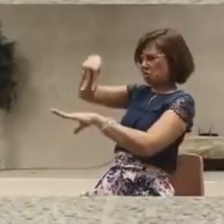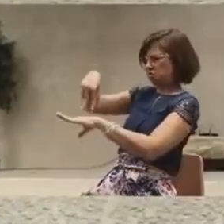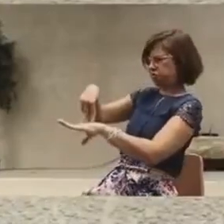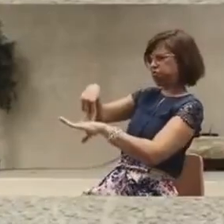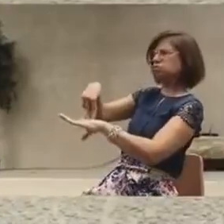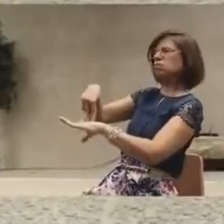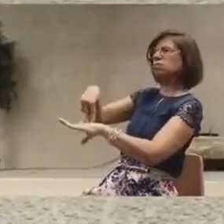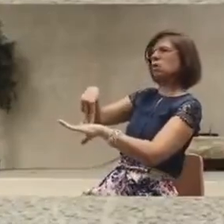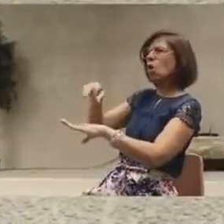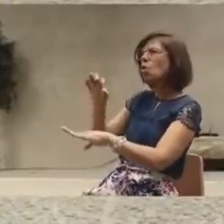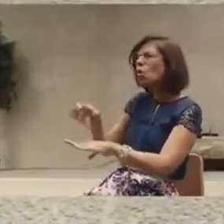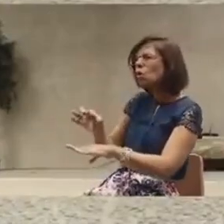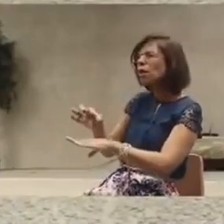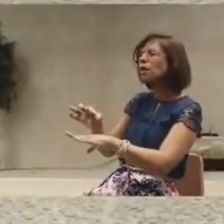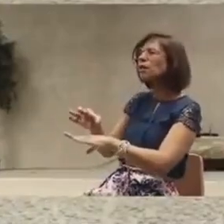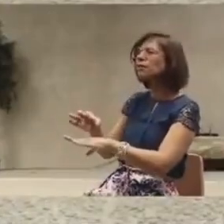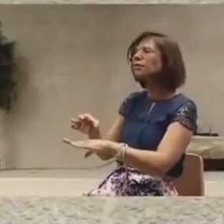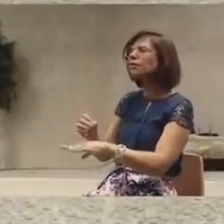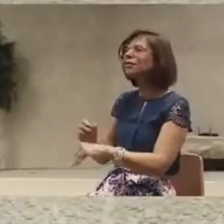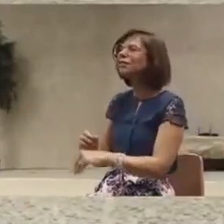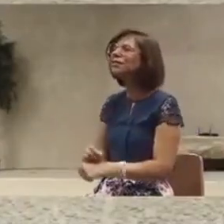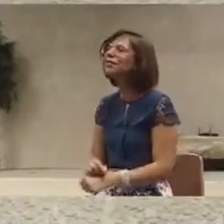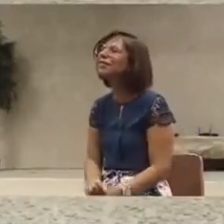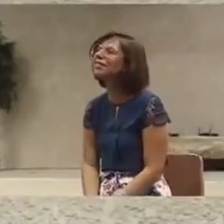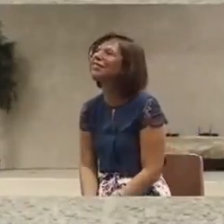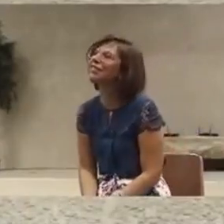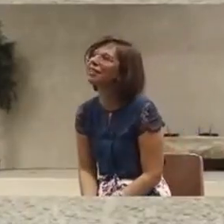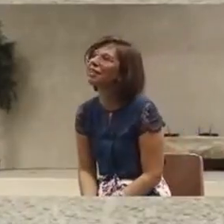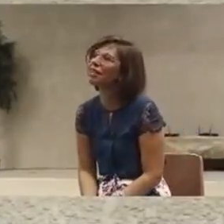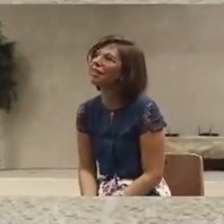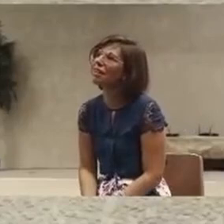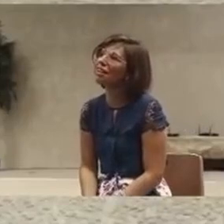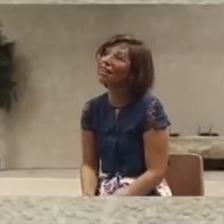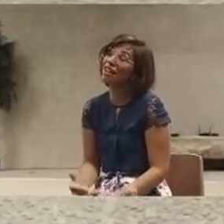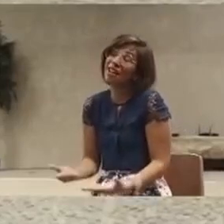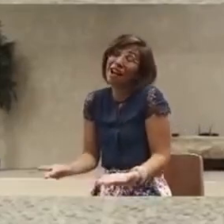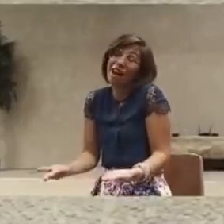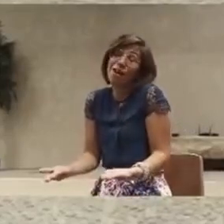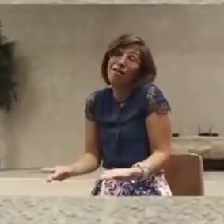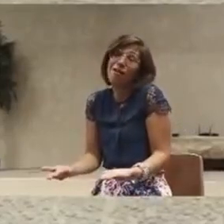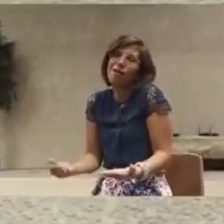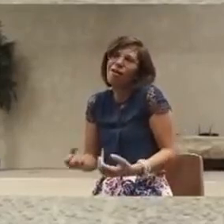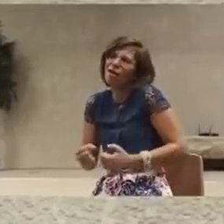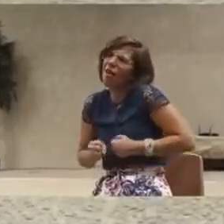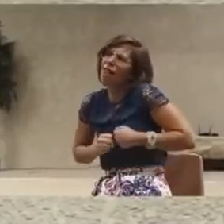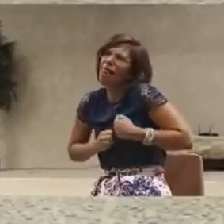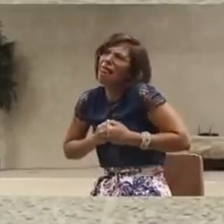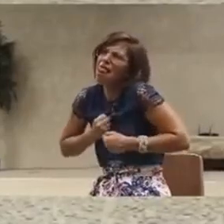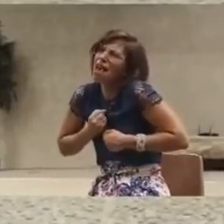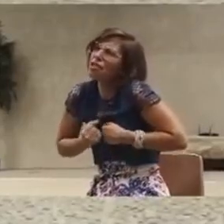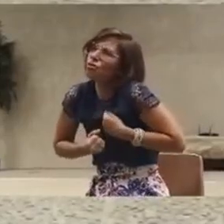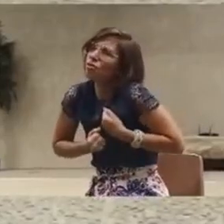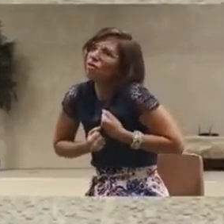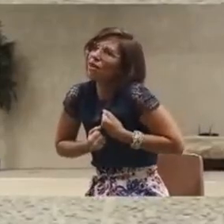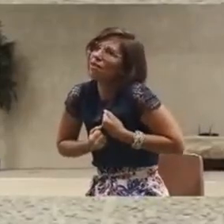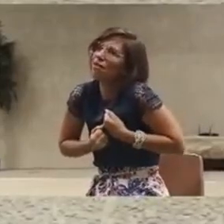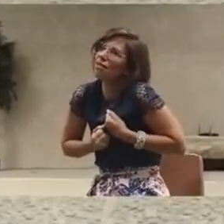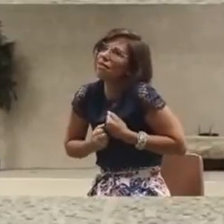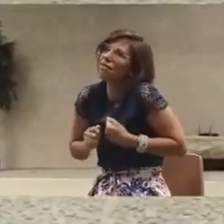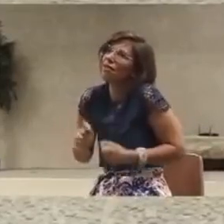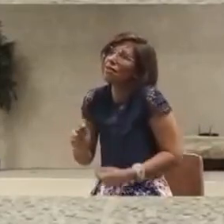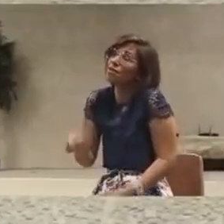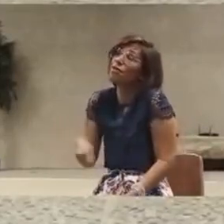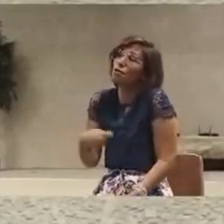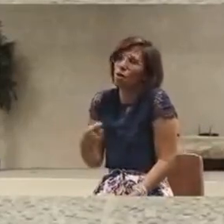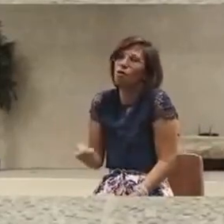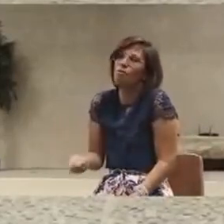d'inébranlable, vous ne pouvez pas éviter la souffrance après que vous aurez souffert un